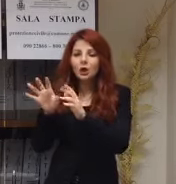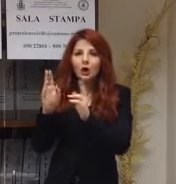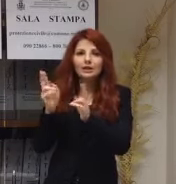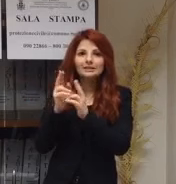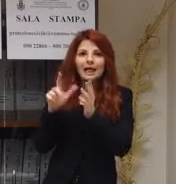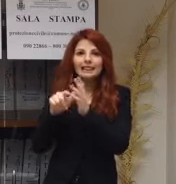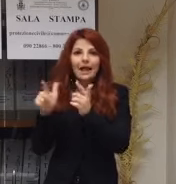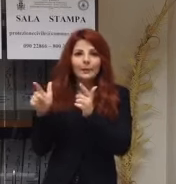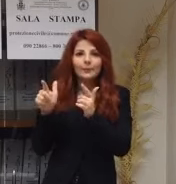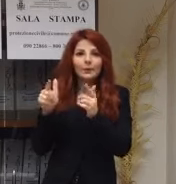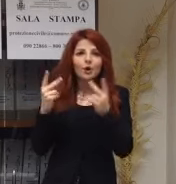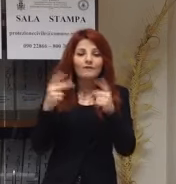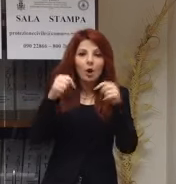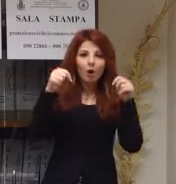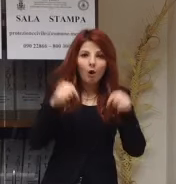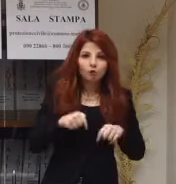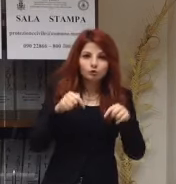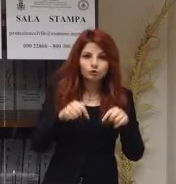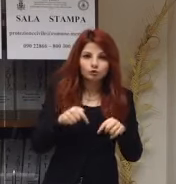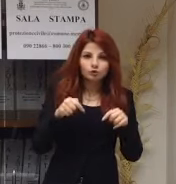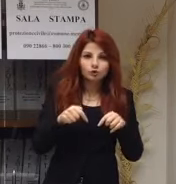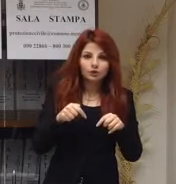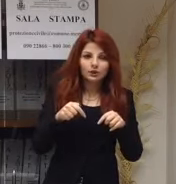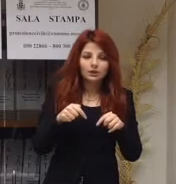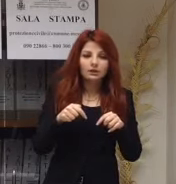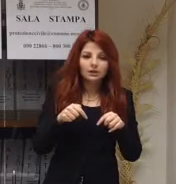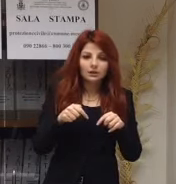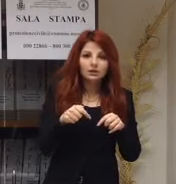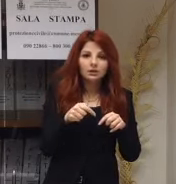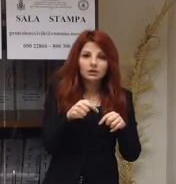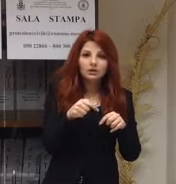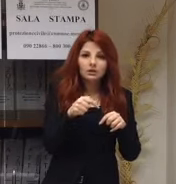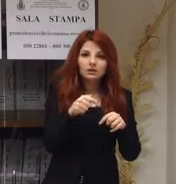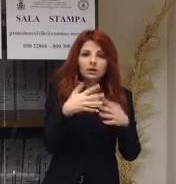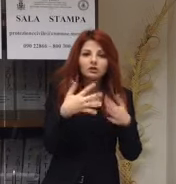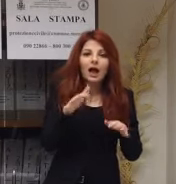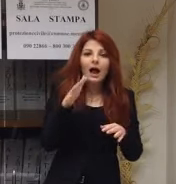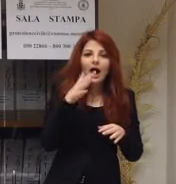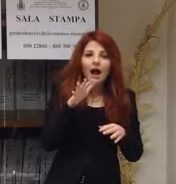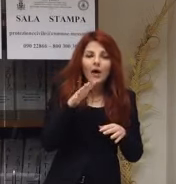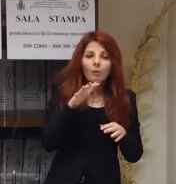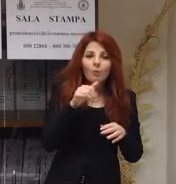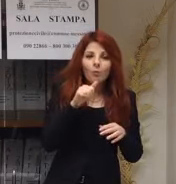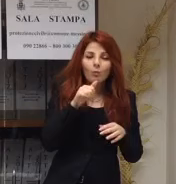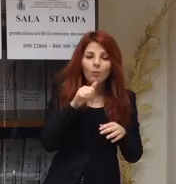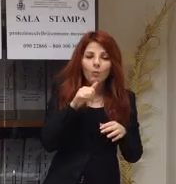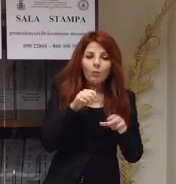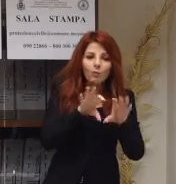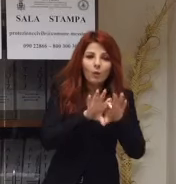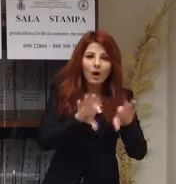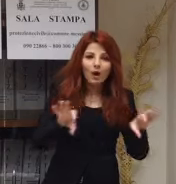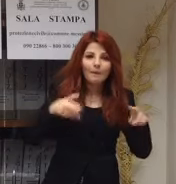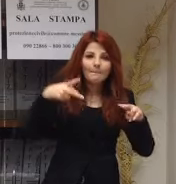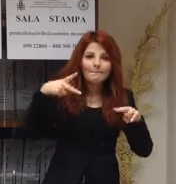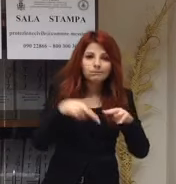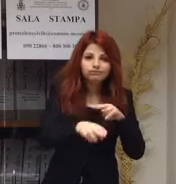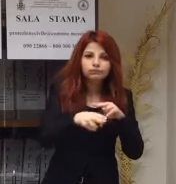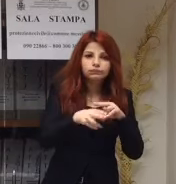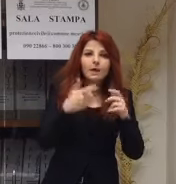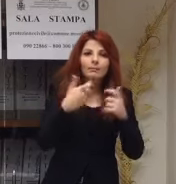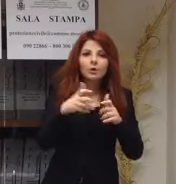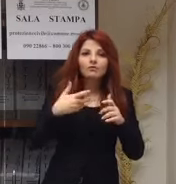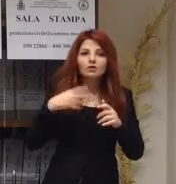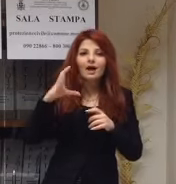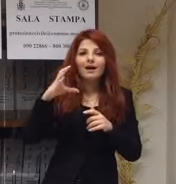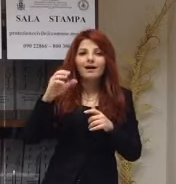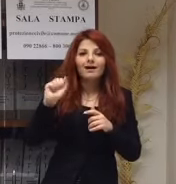notizia. Quindi è stata staccata oggi in anticipo l'erogazione dell'acqua per un lavoro urgente su Calatabbiano.